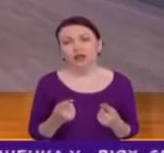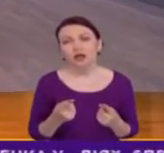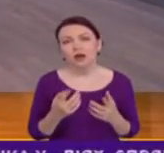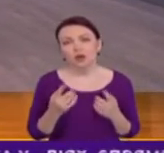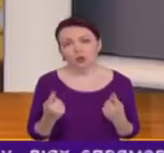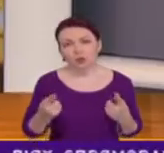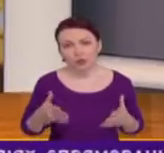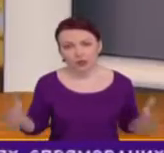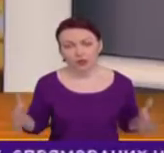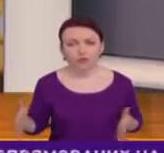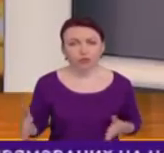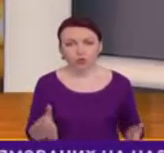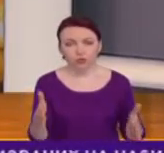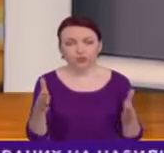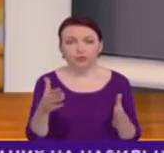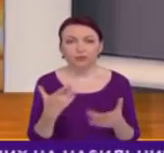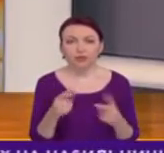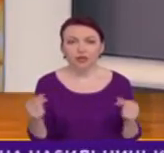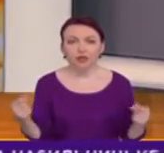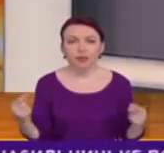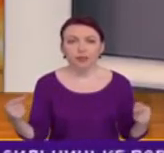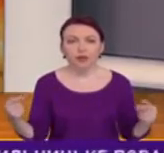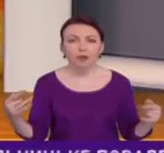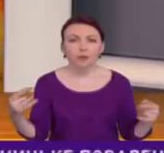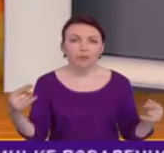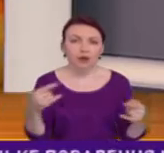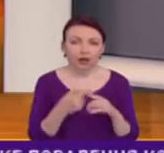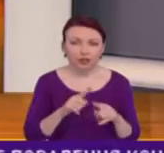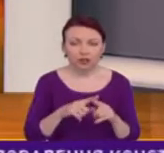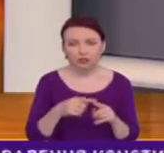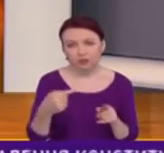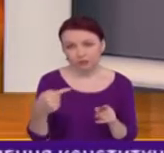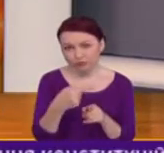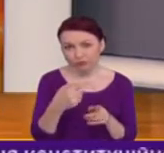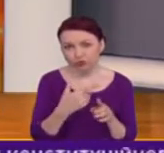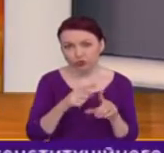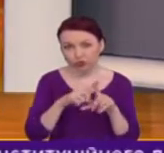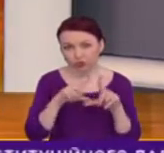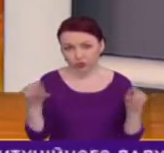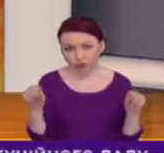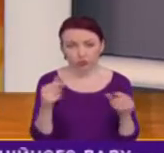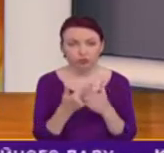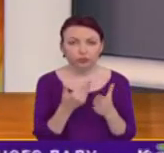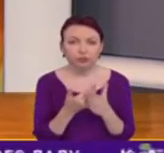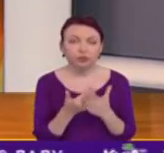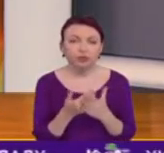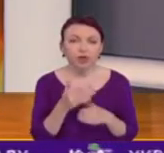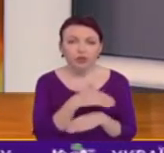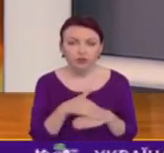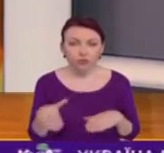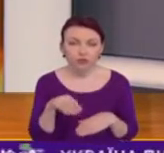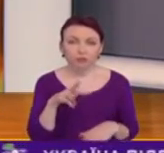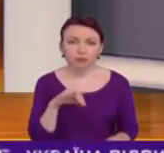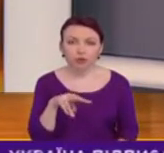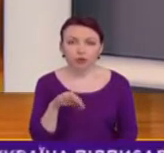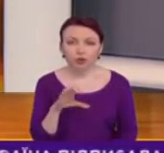вулицях, де є перетин шкіл. І, наприклад, на вулиці вулиця